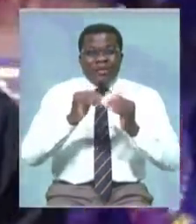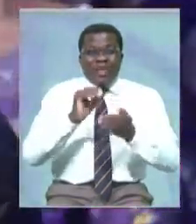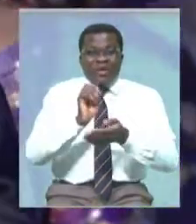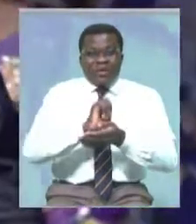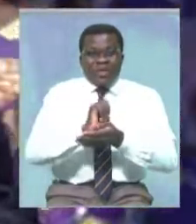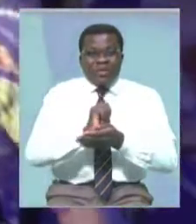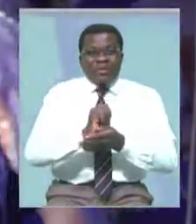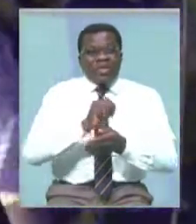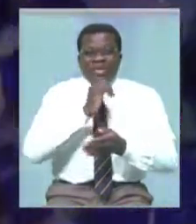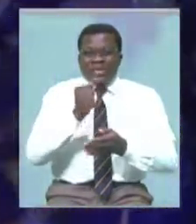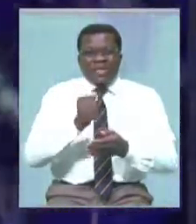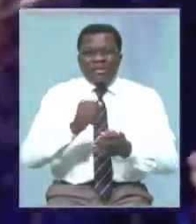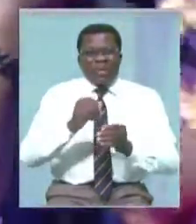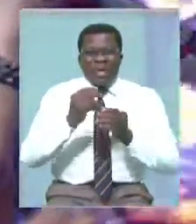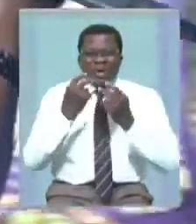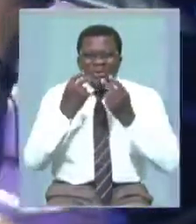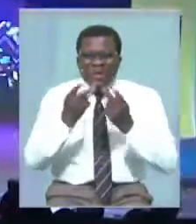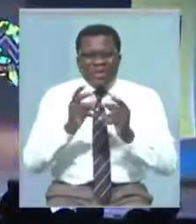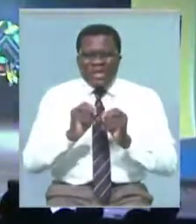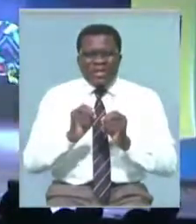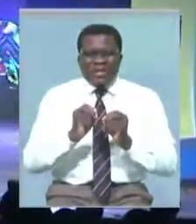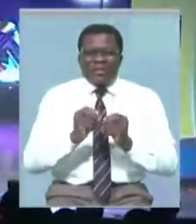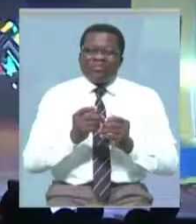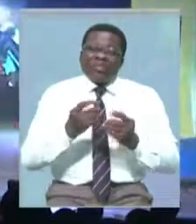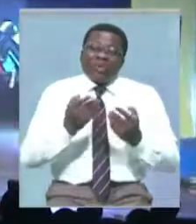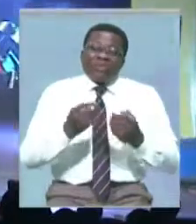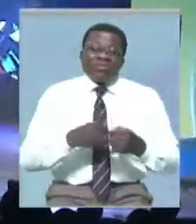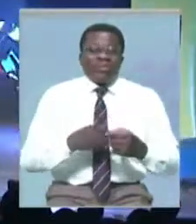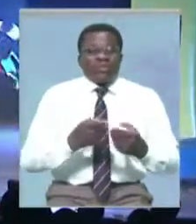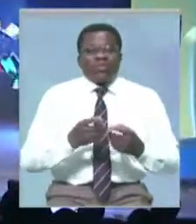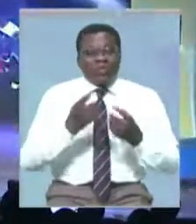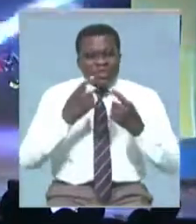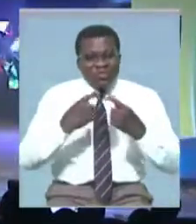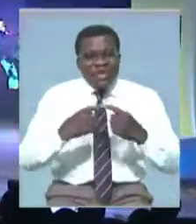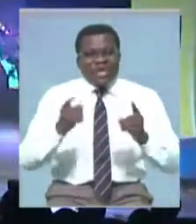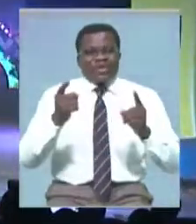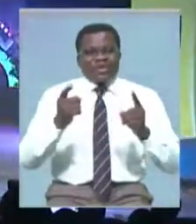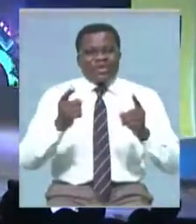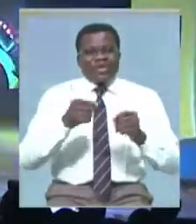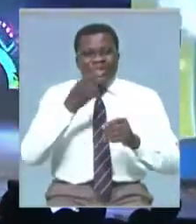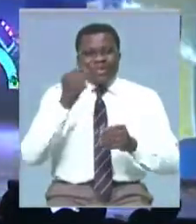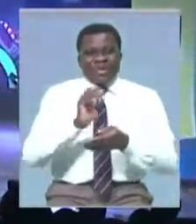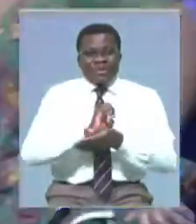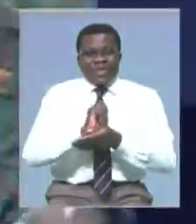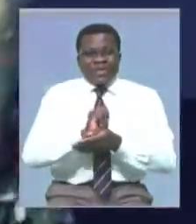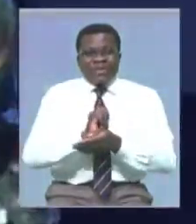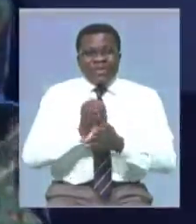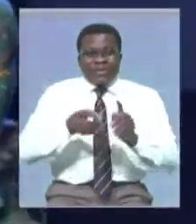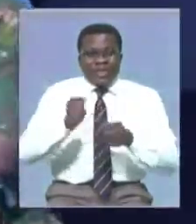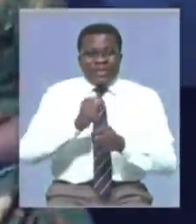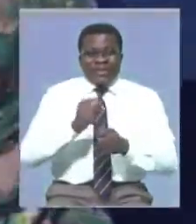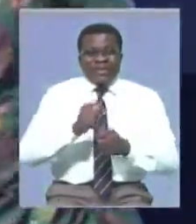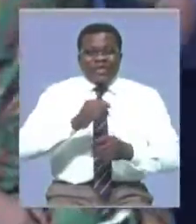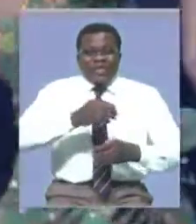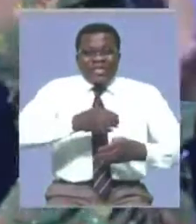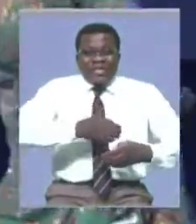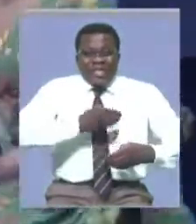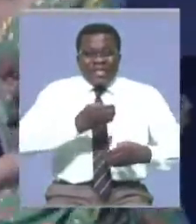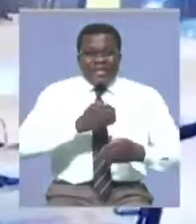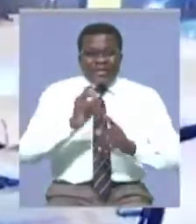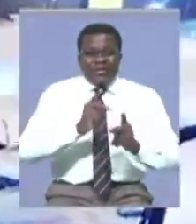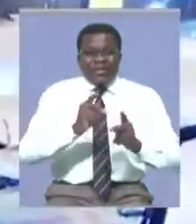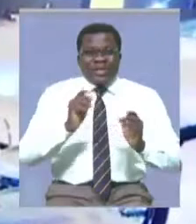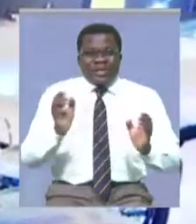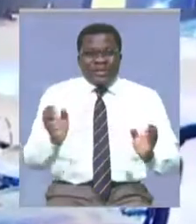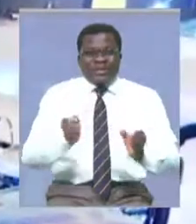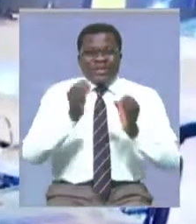émission et non un spectacle. C'est avec beaucoup de pincement au cœur que nous vous l'annonçons parce que Bénin Top 10, la tradition, c'est la chaleur du public, c'est une